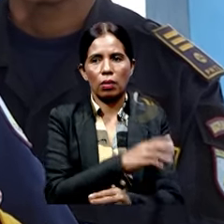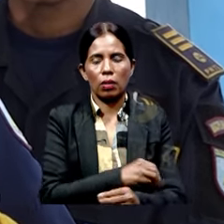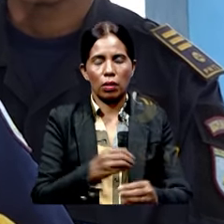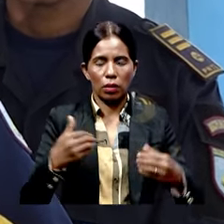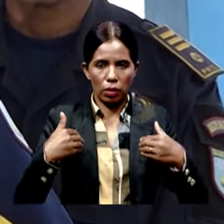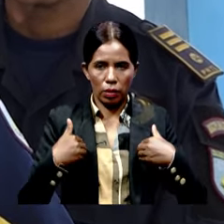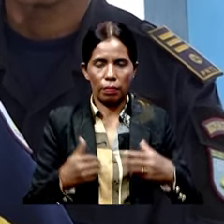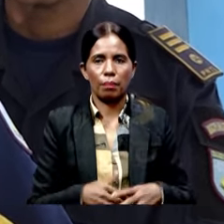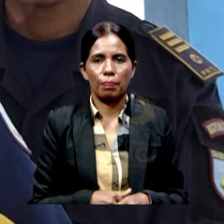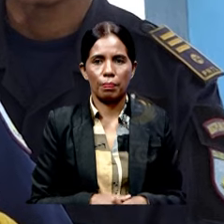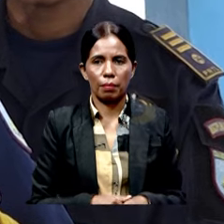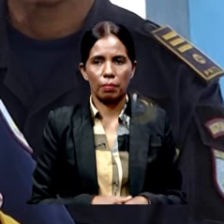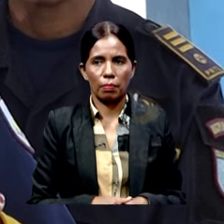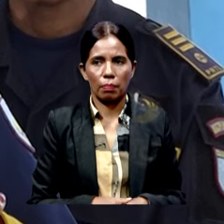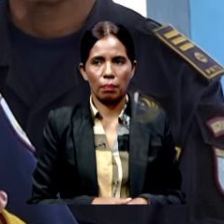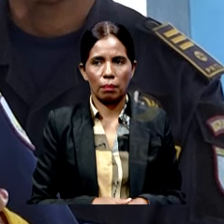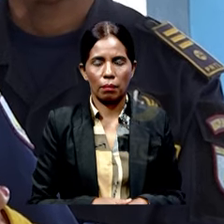akontesi.